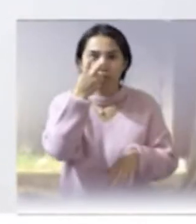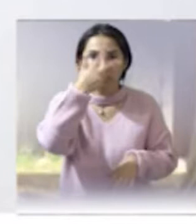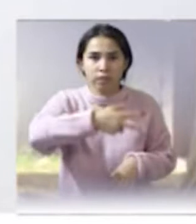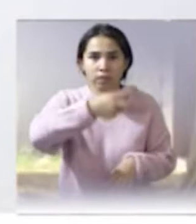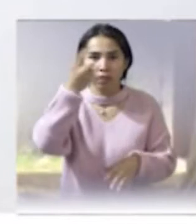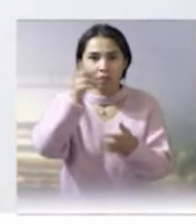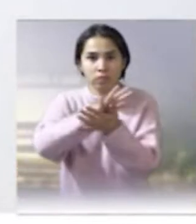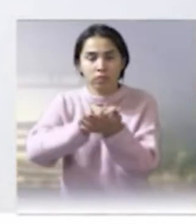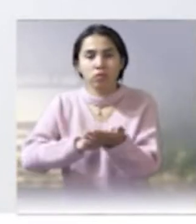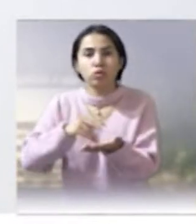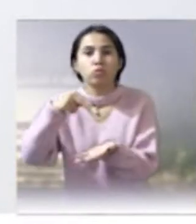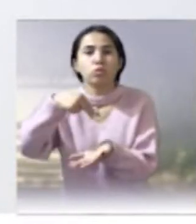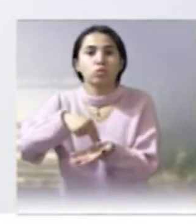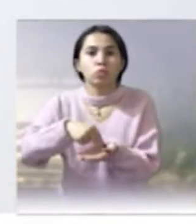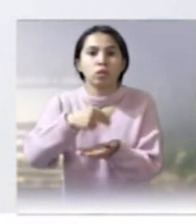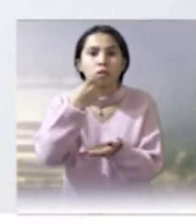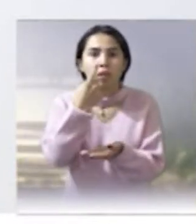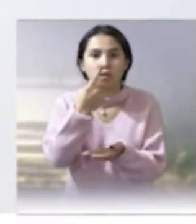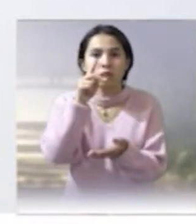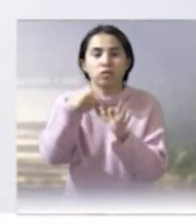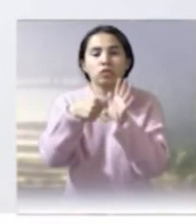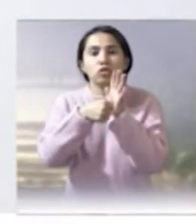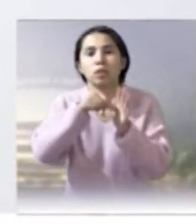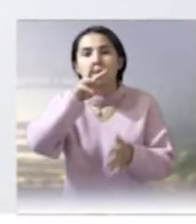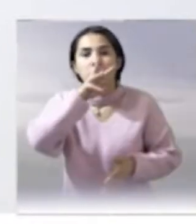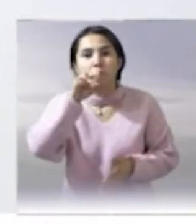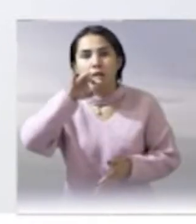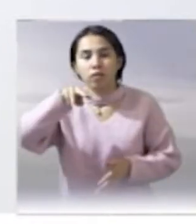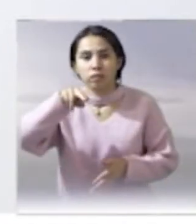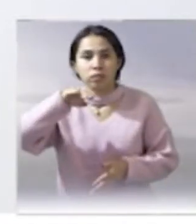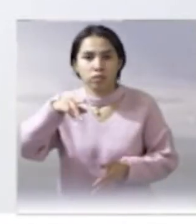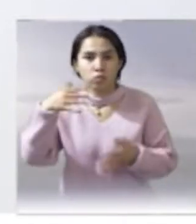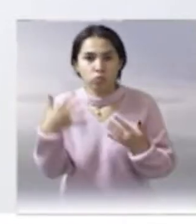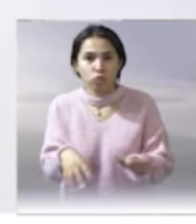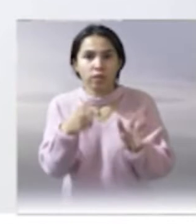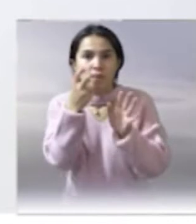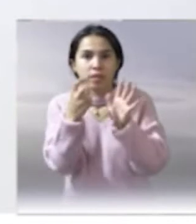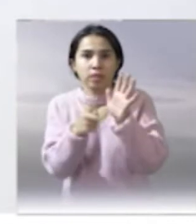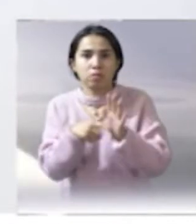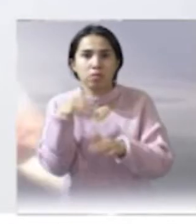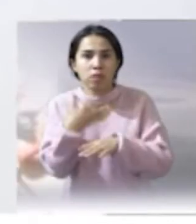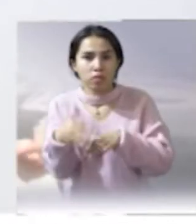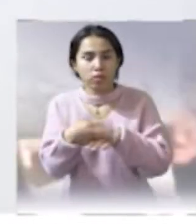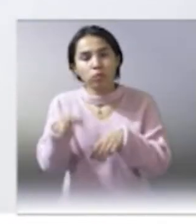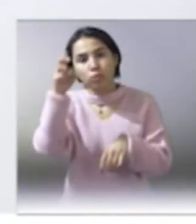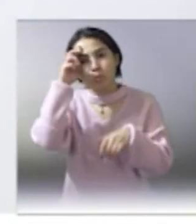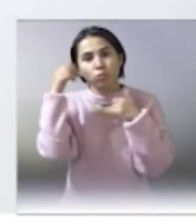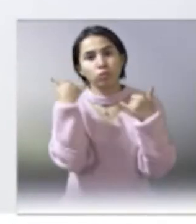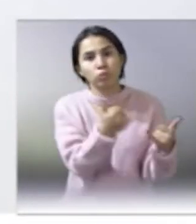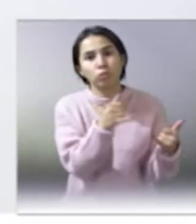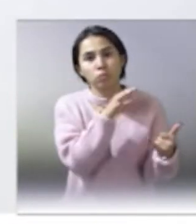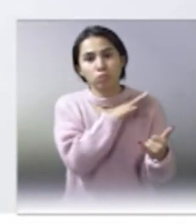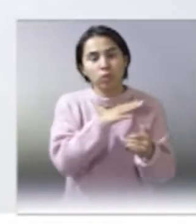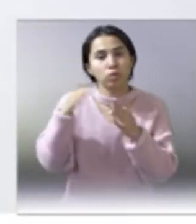Есть соответствующий список. Таким образом, кооперативы будут обеспечены кормами. Появится возможность приобретения инкубаторов и станций